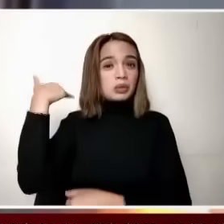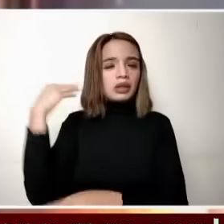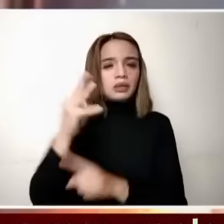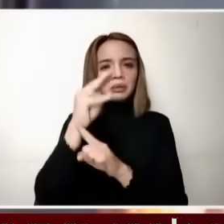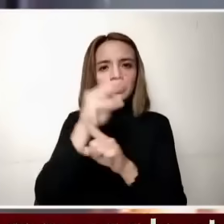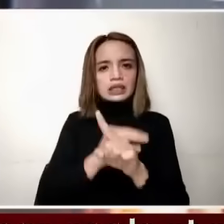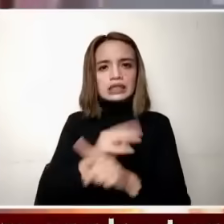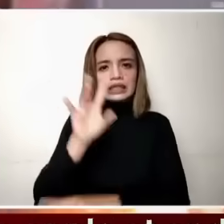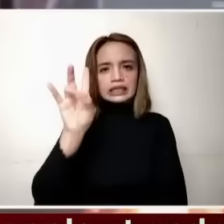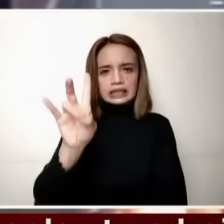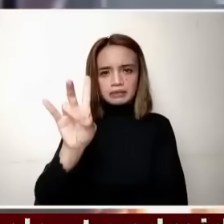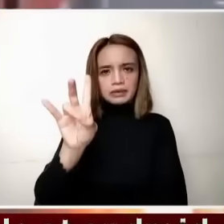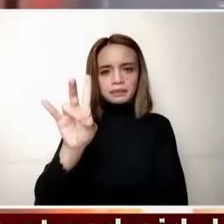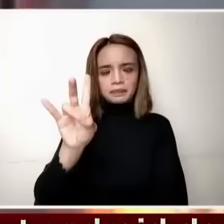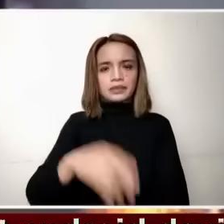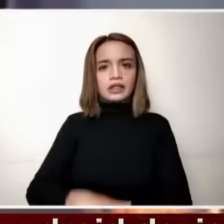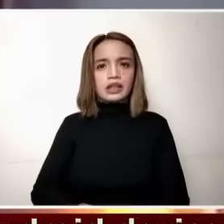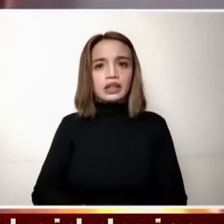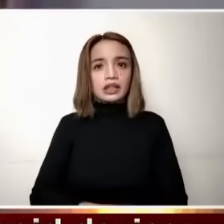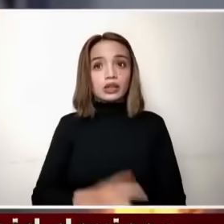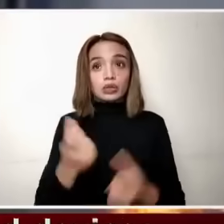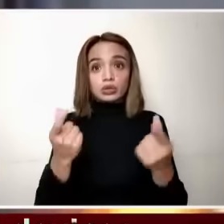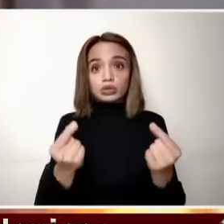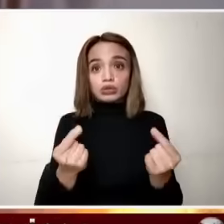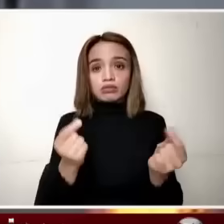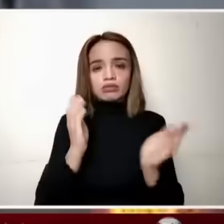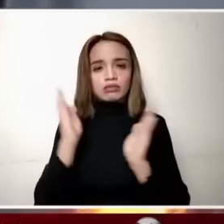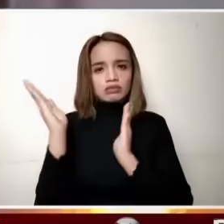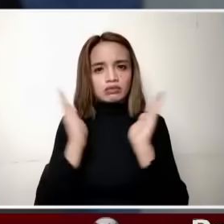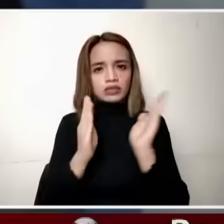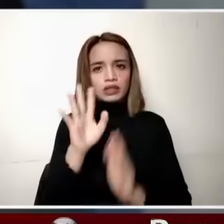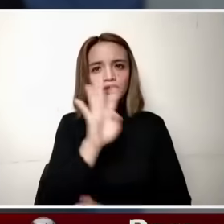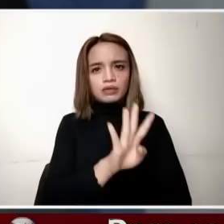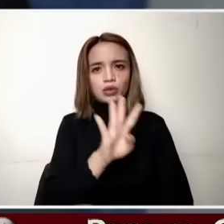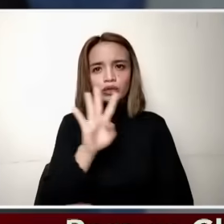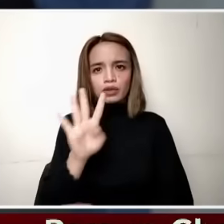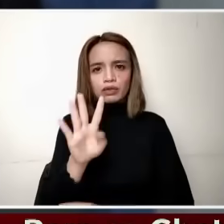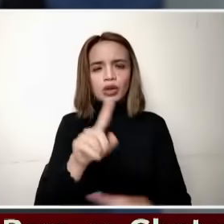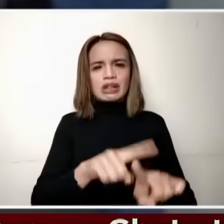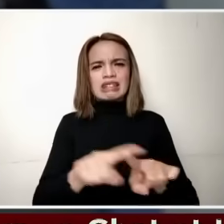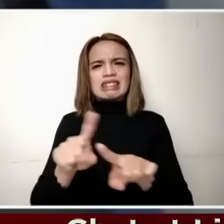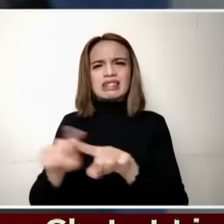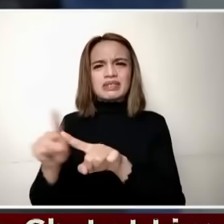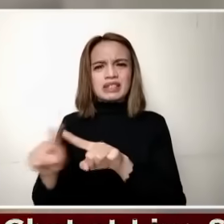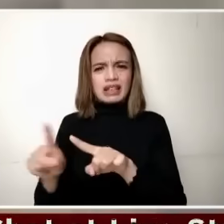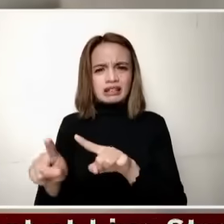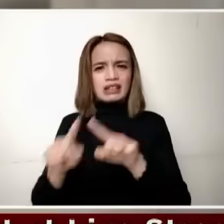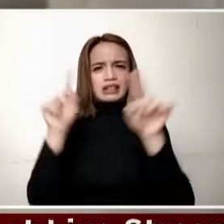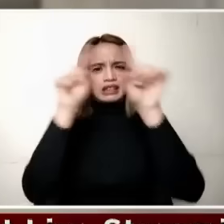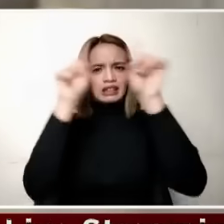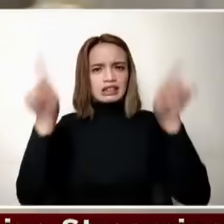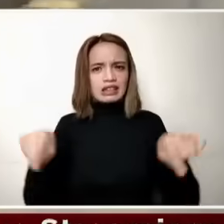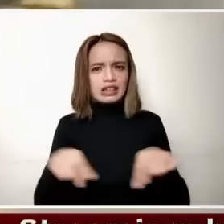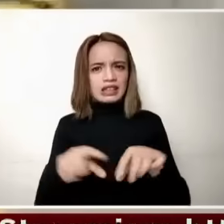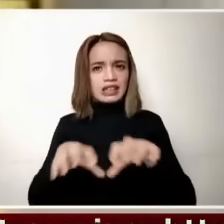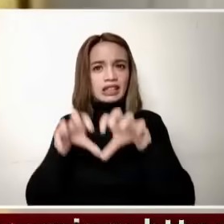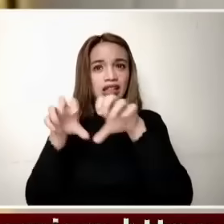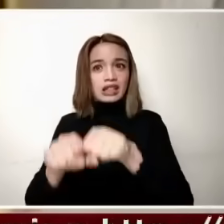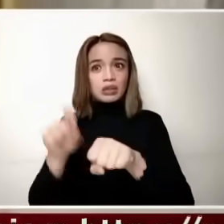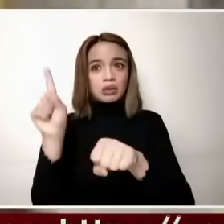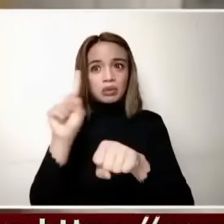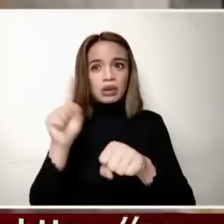7 kasabay ng pagsilbi sa higit 40 iba pang warrant na nagresulta sa tinaguriang Bloody